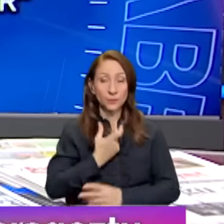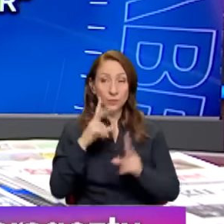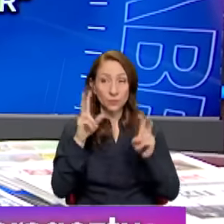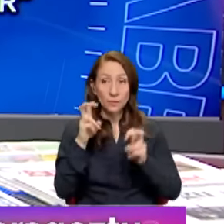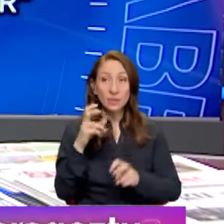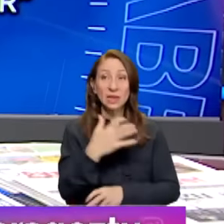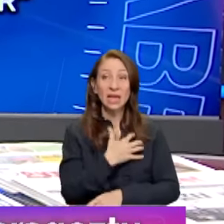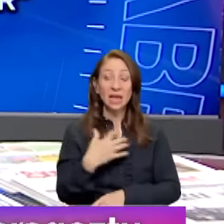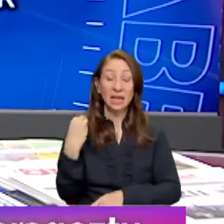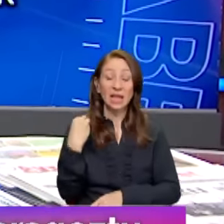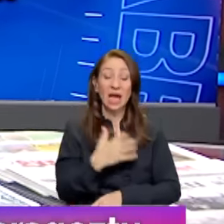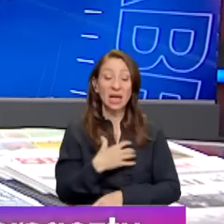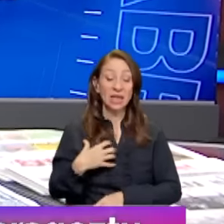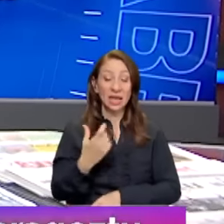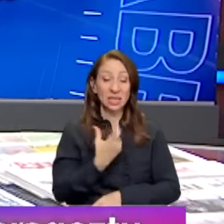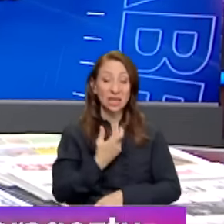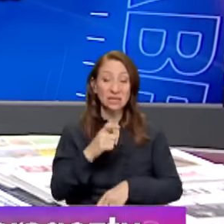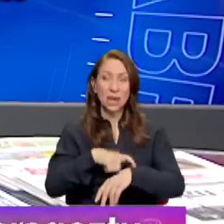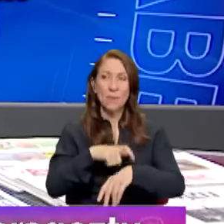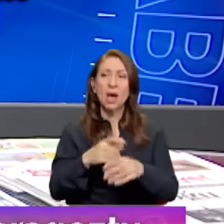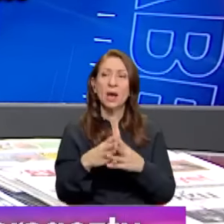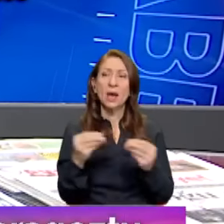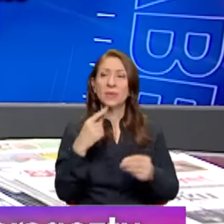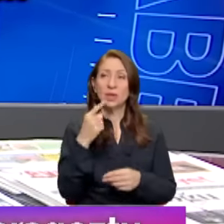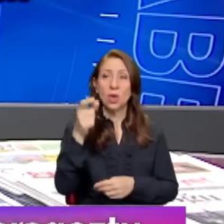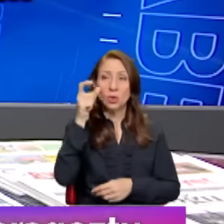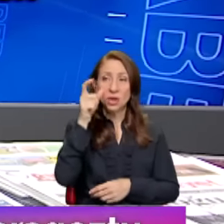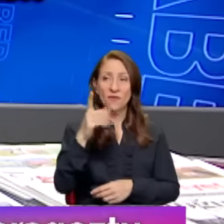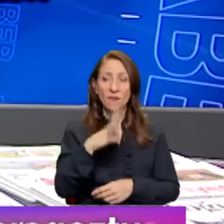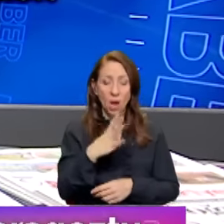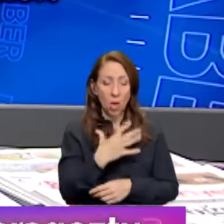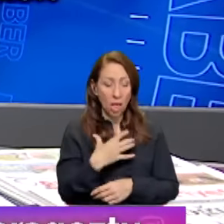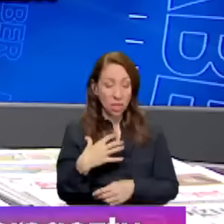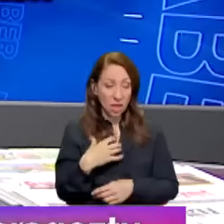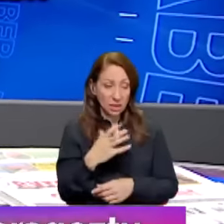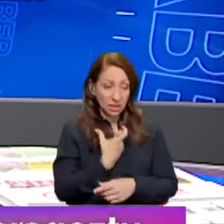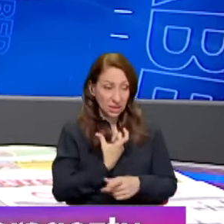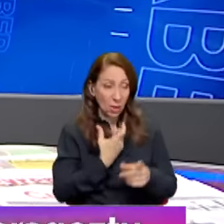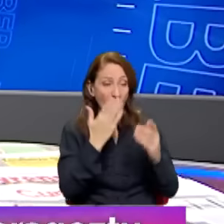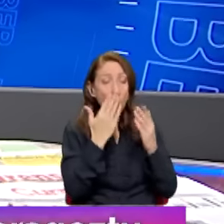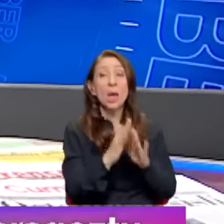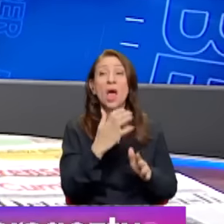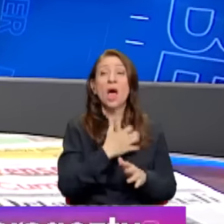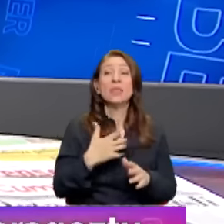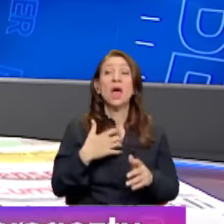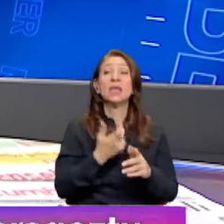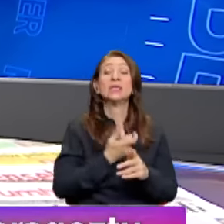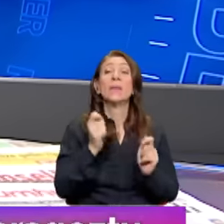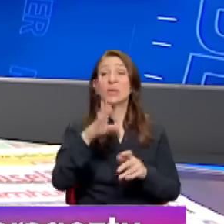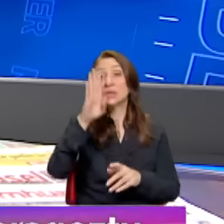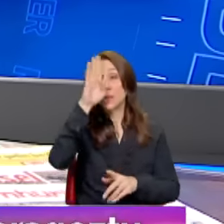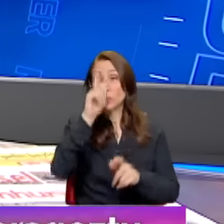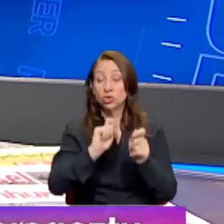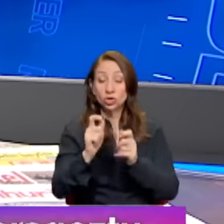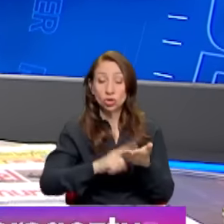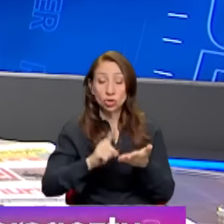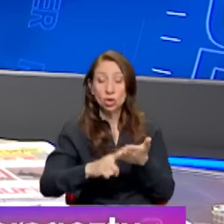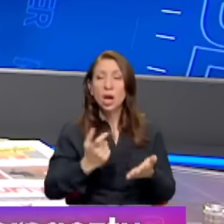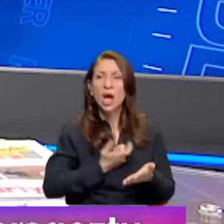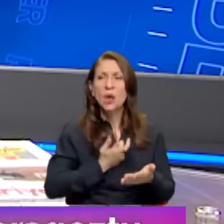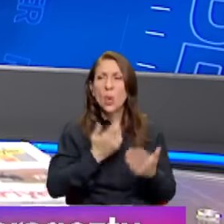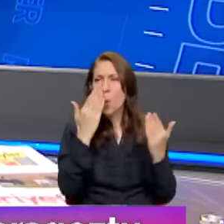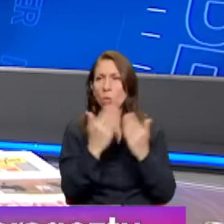yeni anayasa zaman kaybı dedi Özgür Özel mevcut anayasaya uymayanlar anayasa yapılmaz İstanbul sözleşmesi'ni